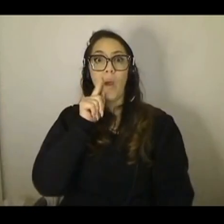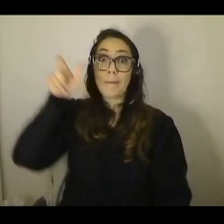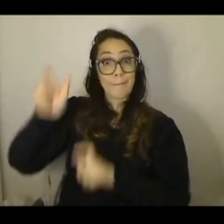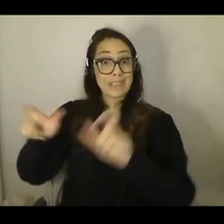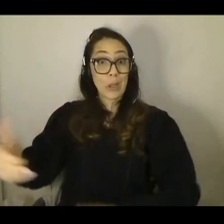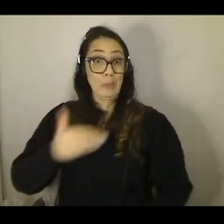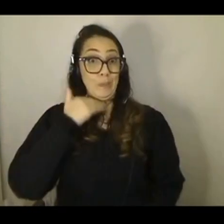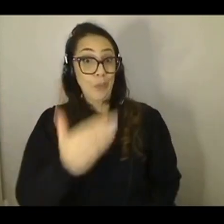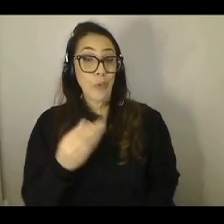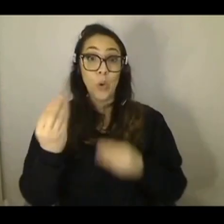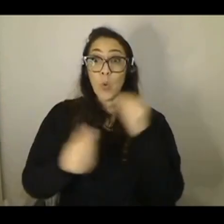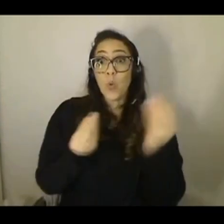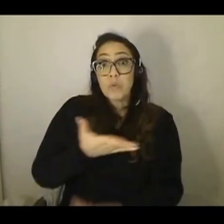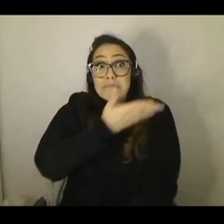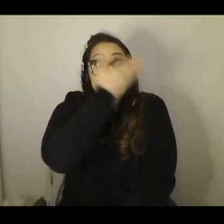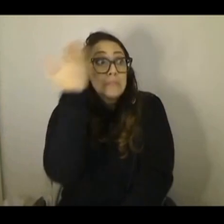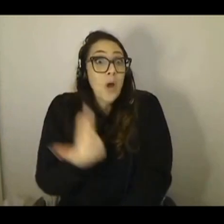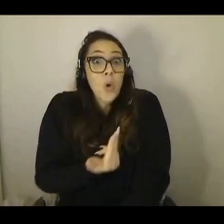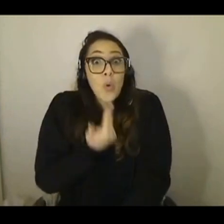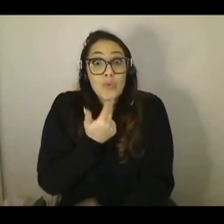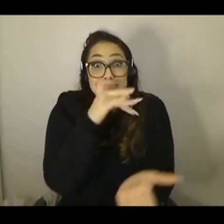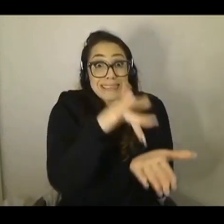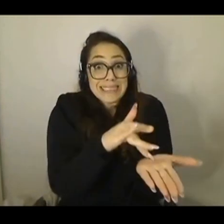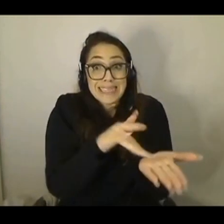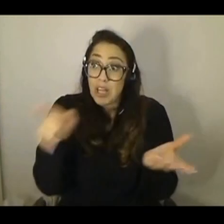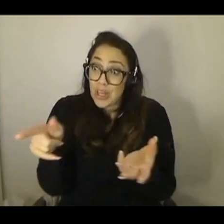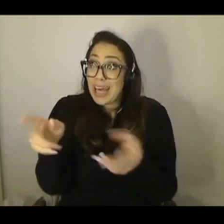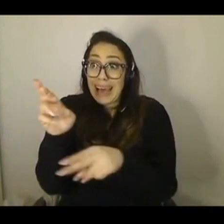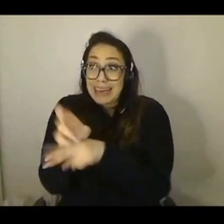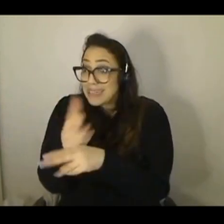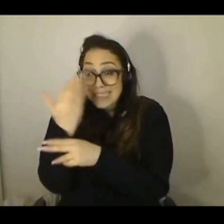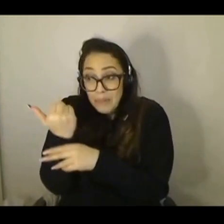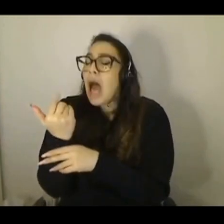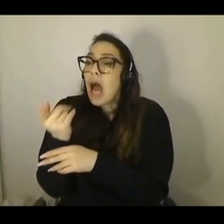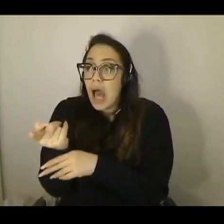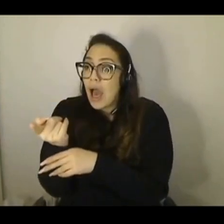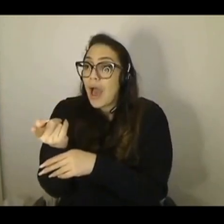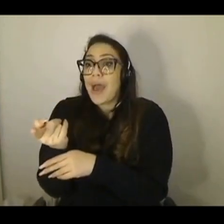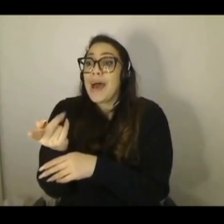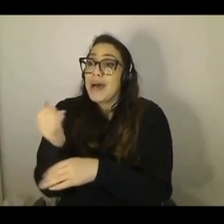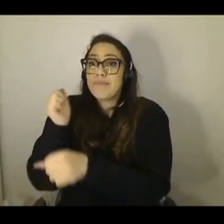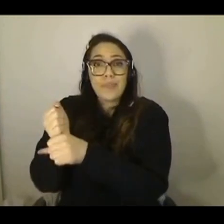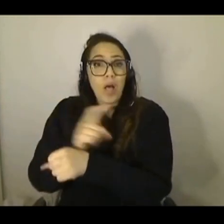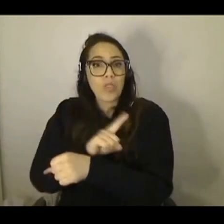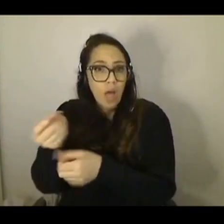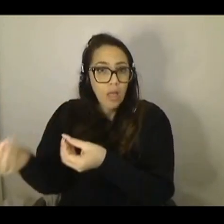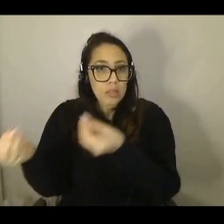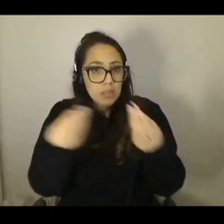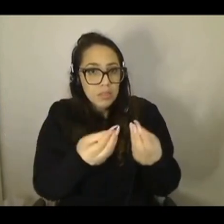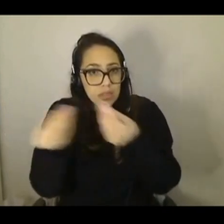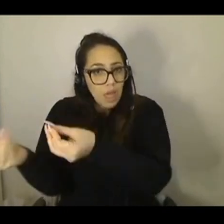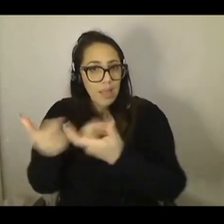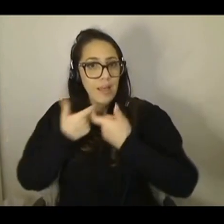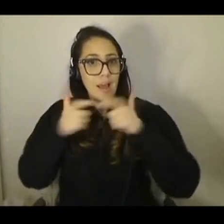ne savent pas utiliser le site Internet pour réserver leur voyage. Non, ils appellent gratuitement. C'est la logique, en fait,